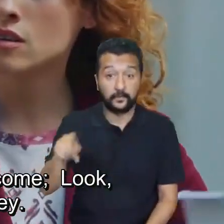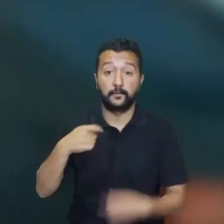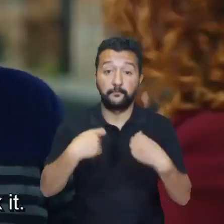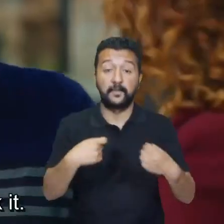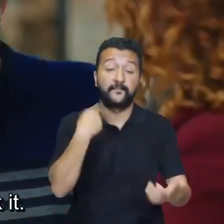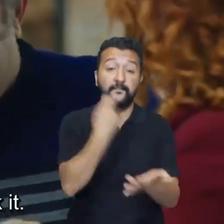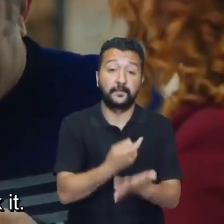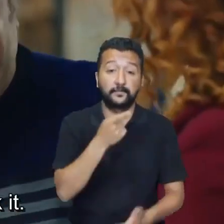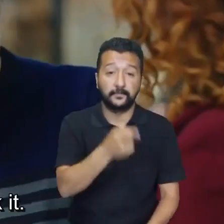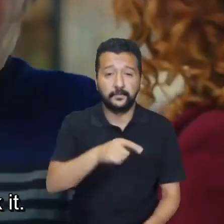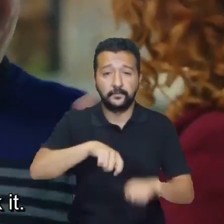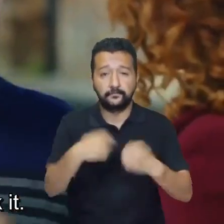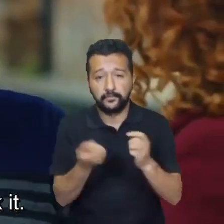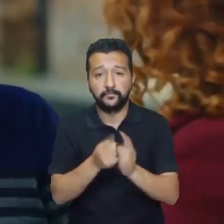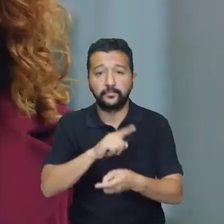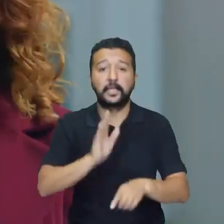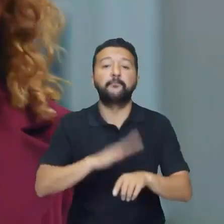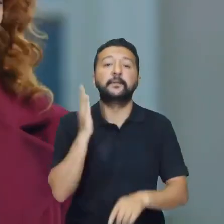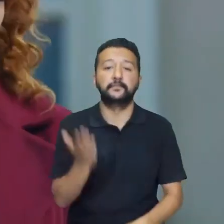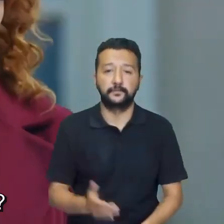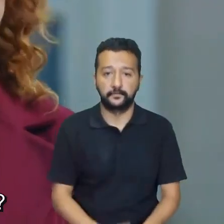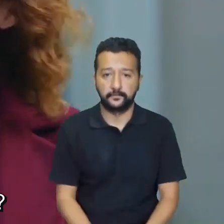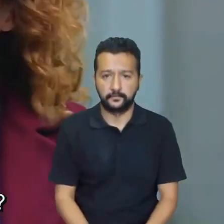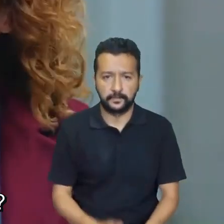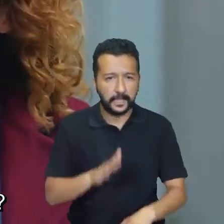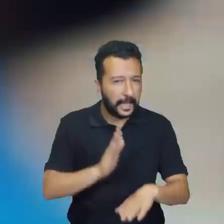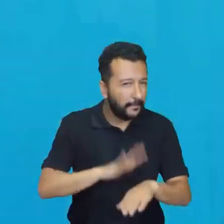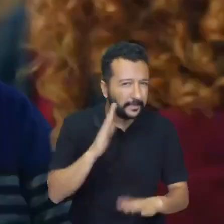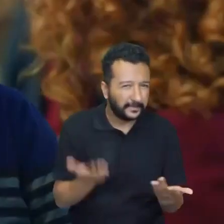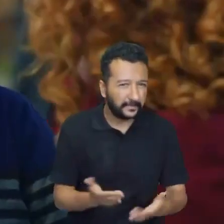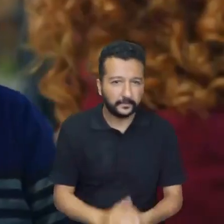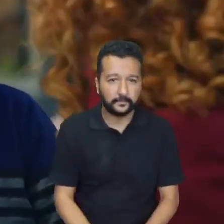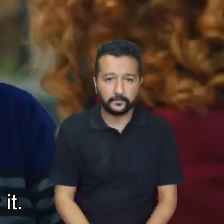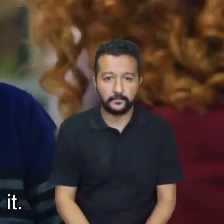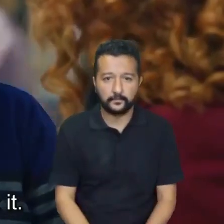para verdim. Yani kırıp dökmesinler ha. 3 kutu cam bardak. Ne yapmasınlar?